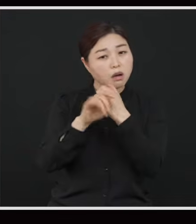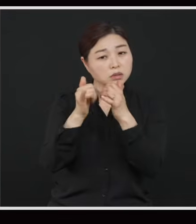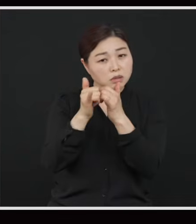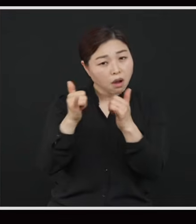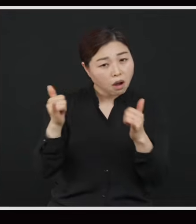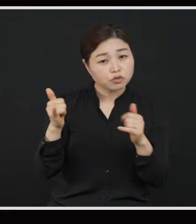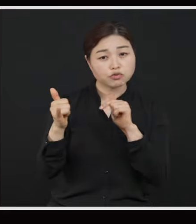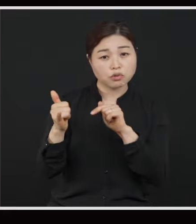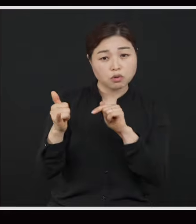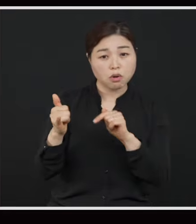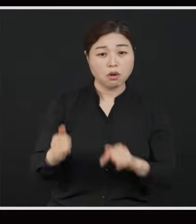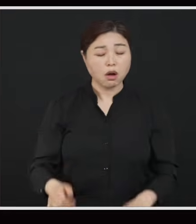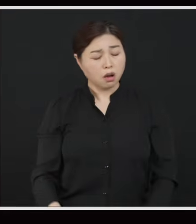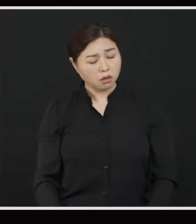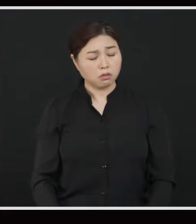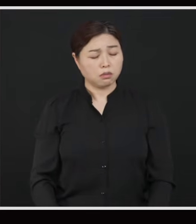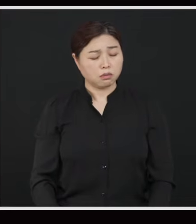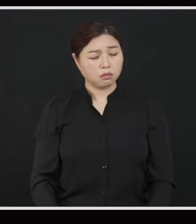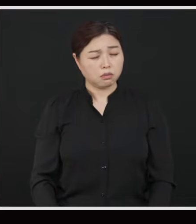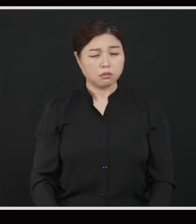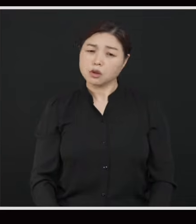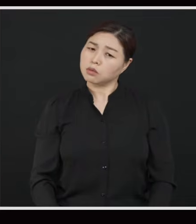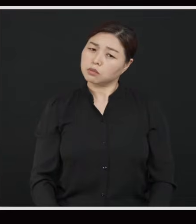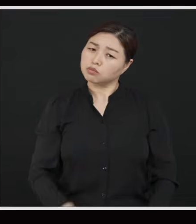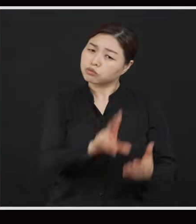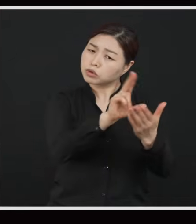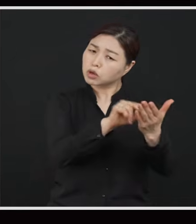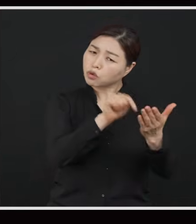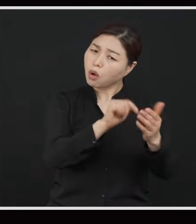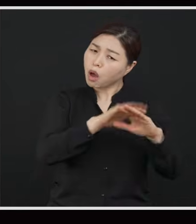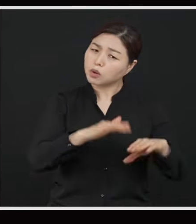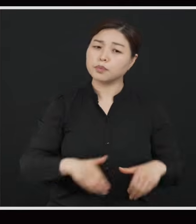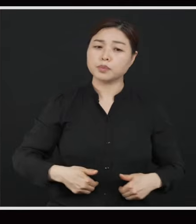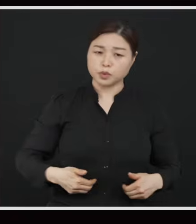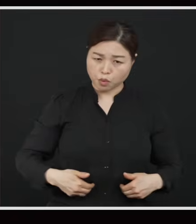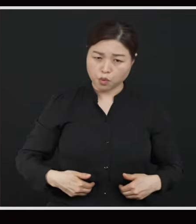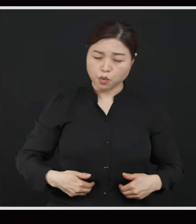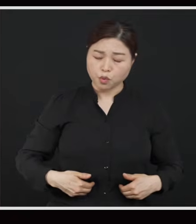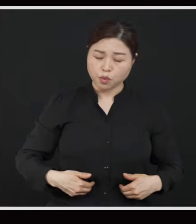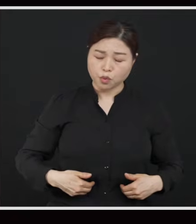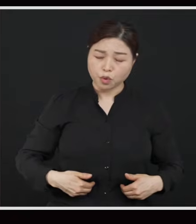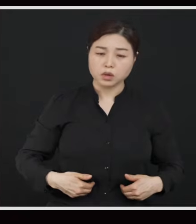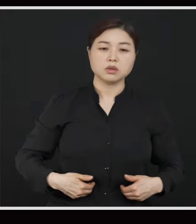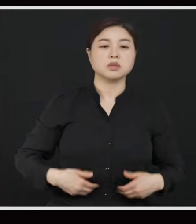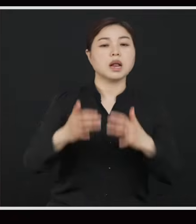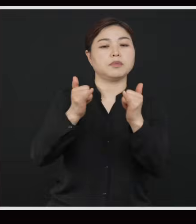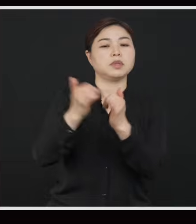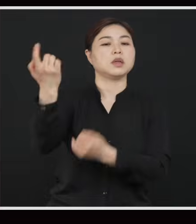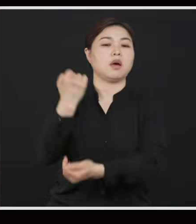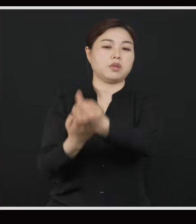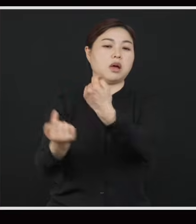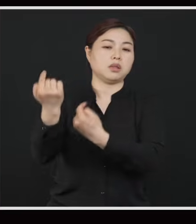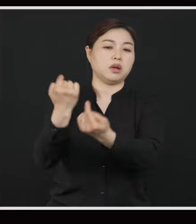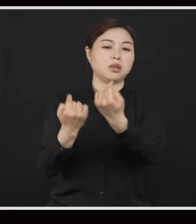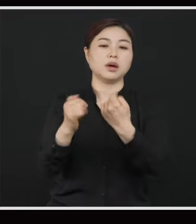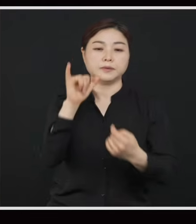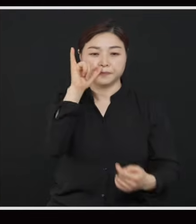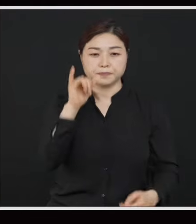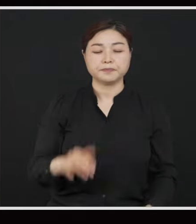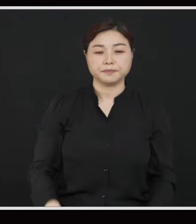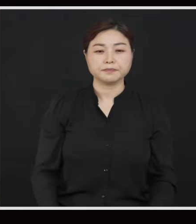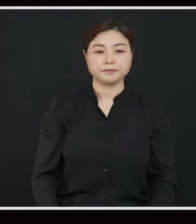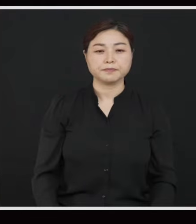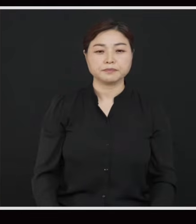근데 이제 과학자들 중에 아니 문제를 해결해야지 그러는 사람들이 나타났습니다.